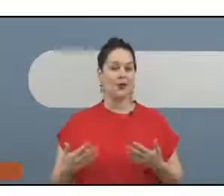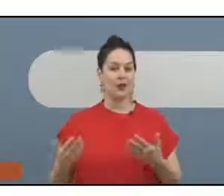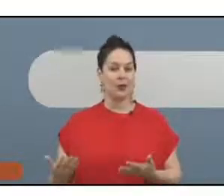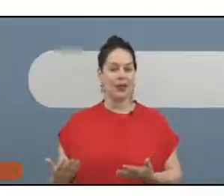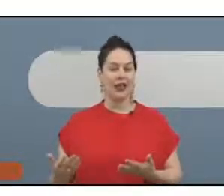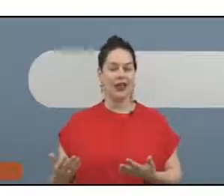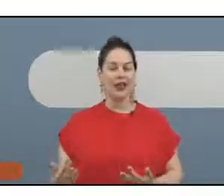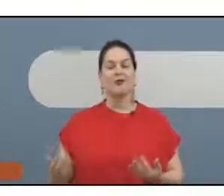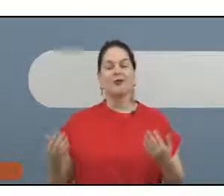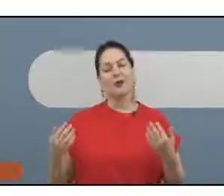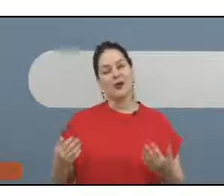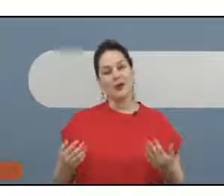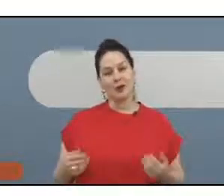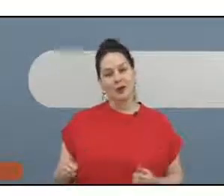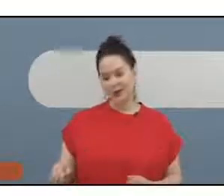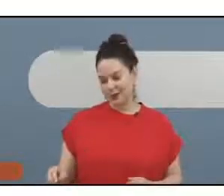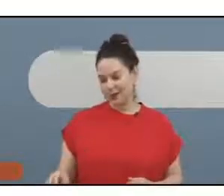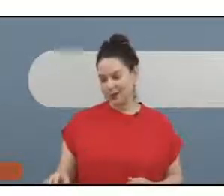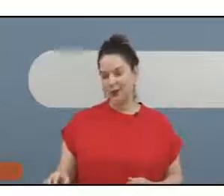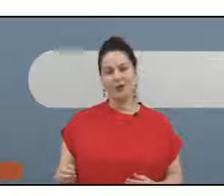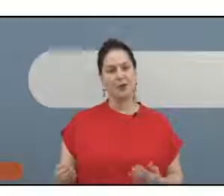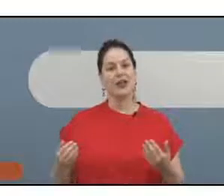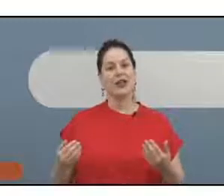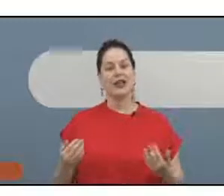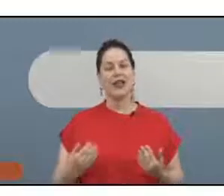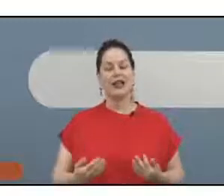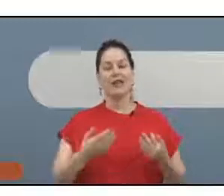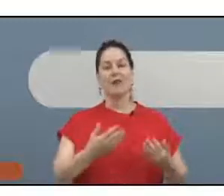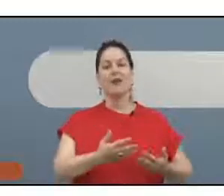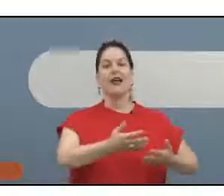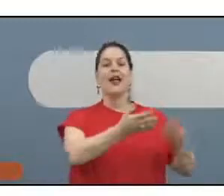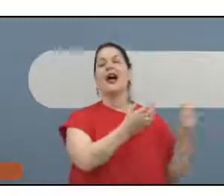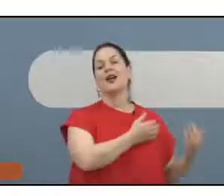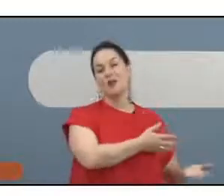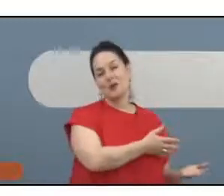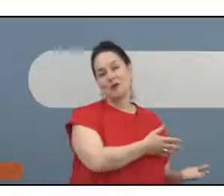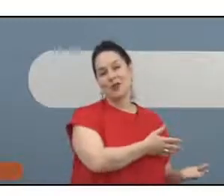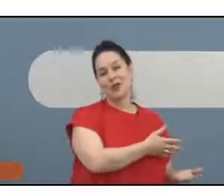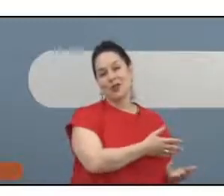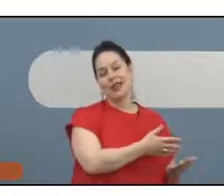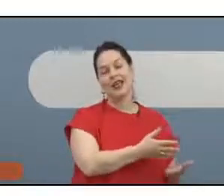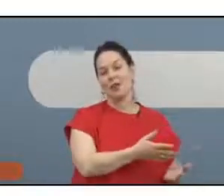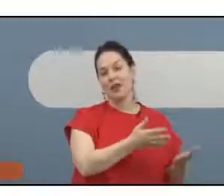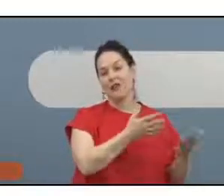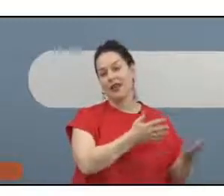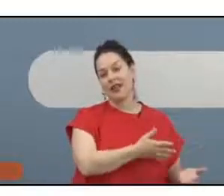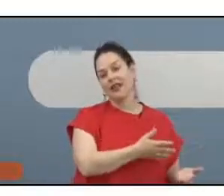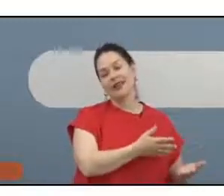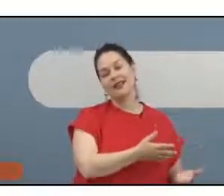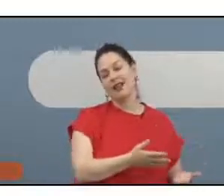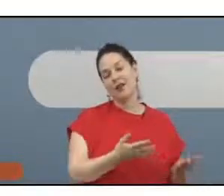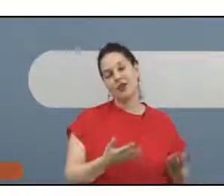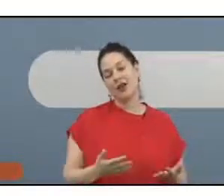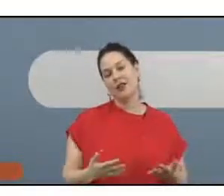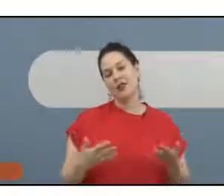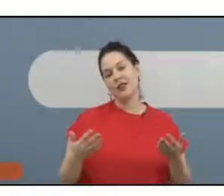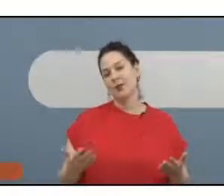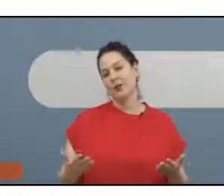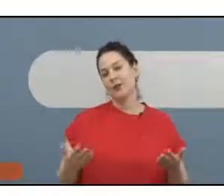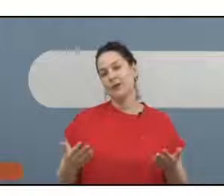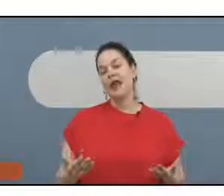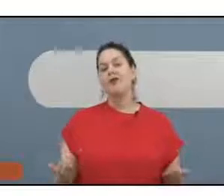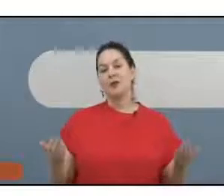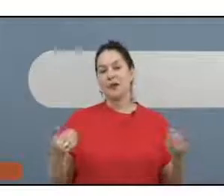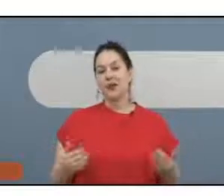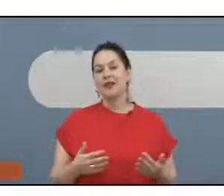הוא רוצה לא להתבגר, והוא מאוד מאוד רוצה לעוף. ומה שרצה האדם הקדום, ומה שרצה האדם ביוון העתיקה, זה גם מה שאנחנו